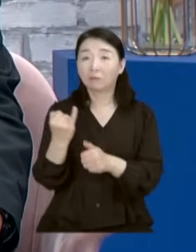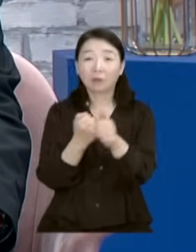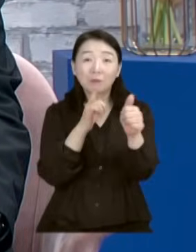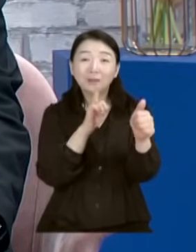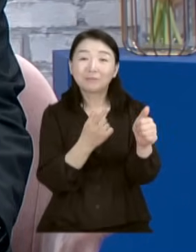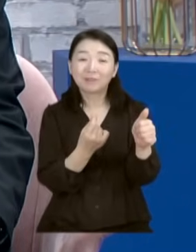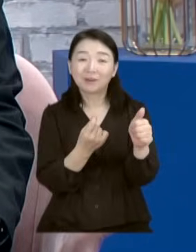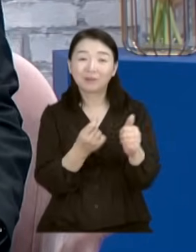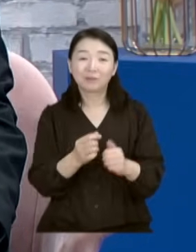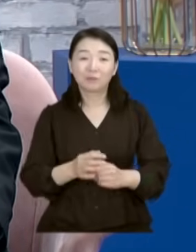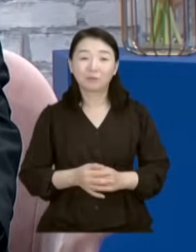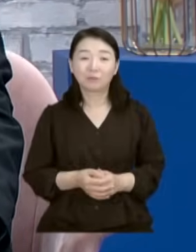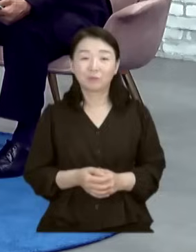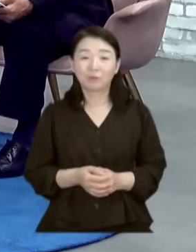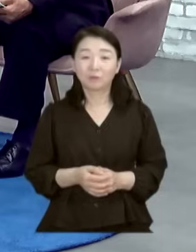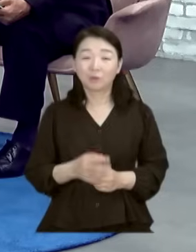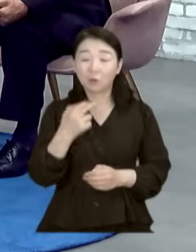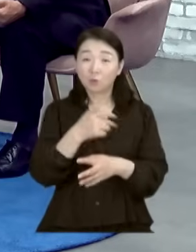남편을